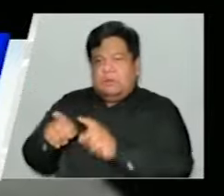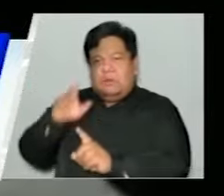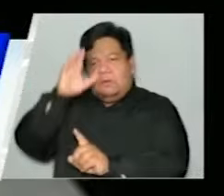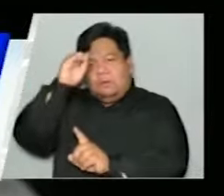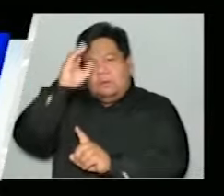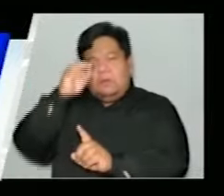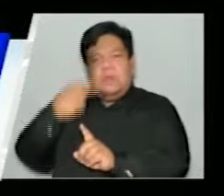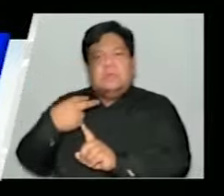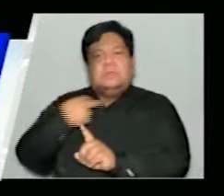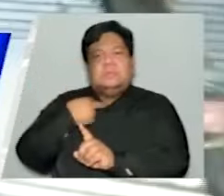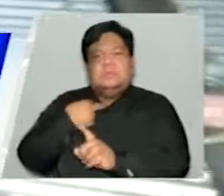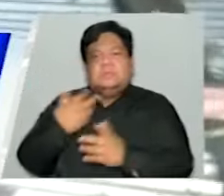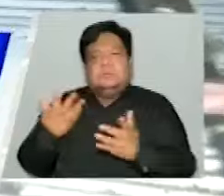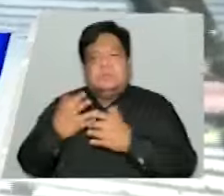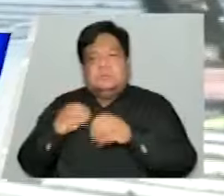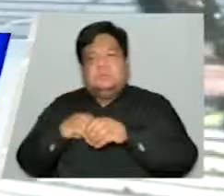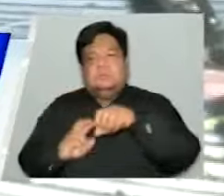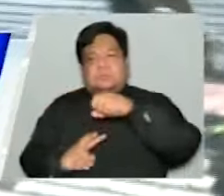Bridge.